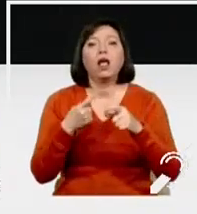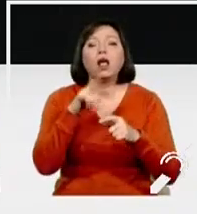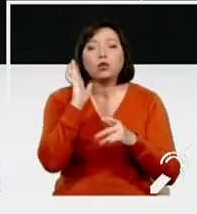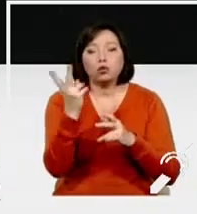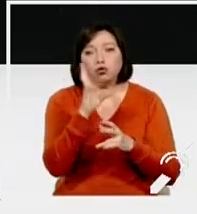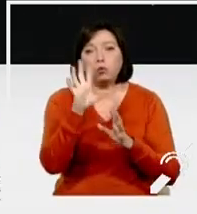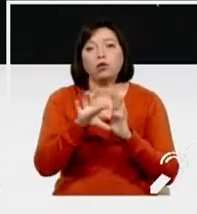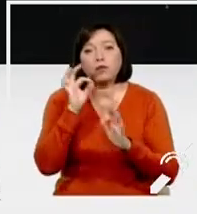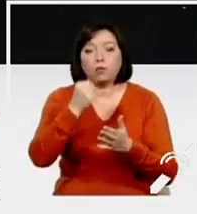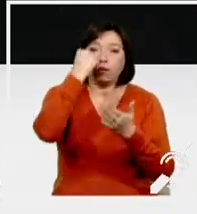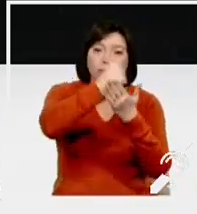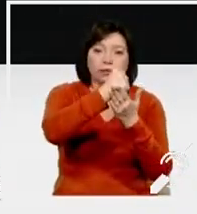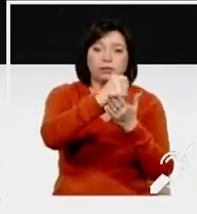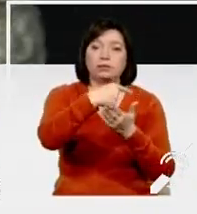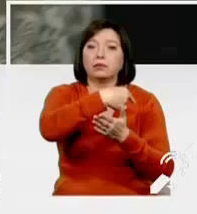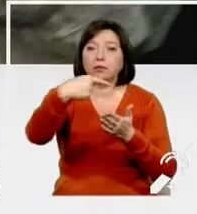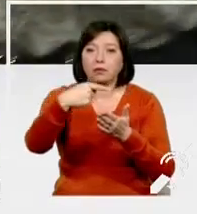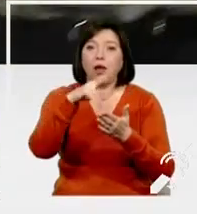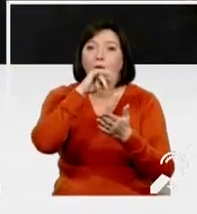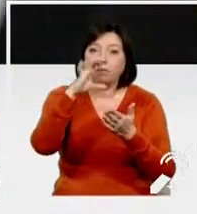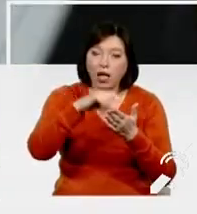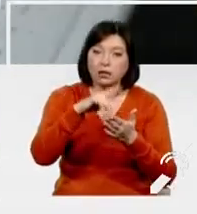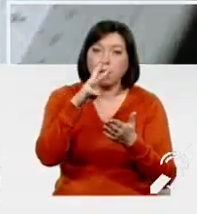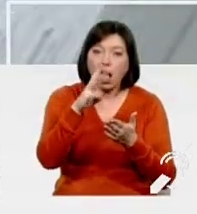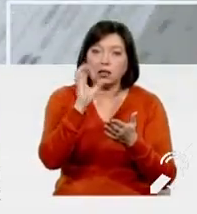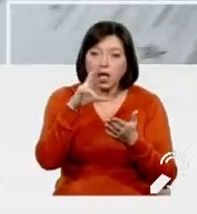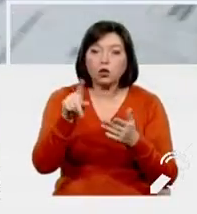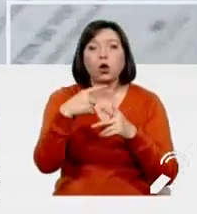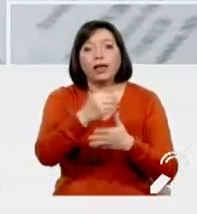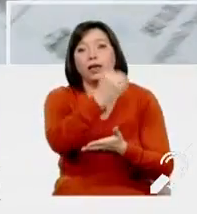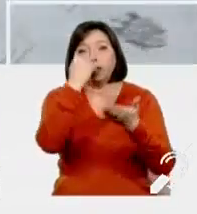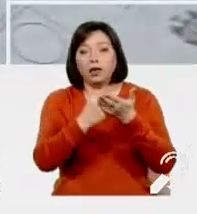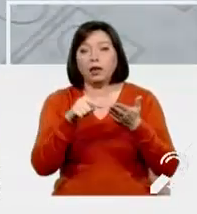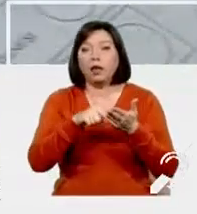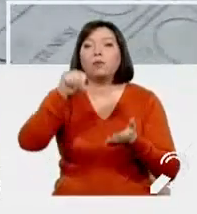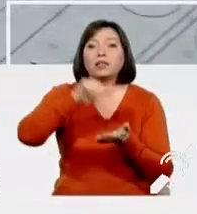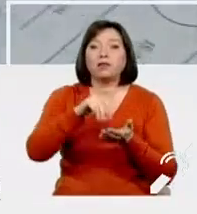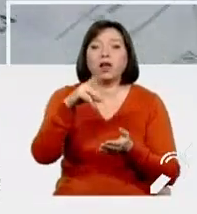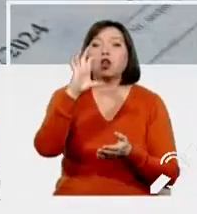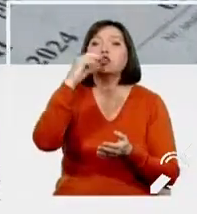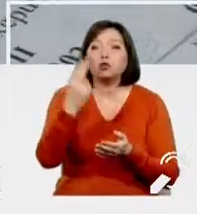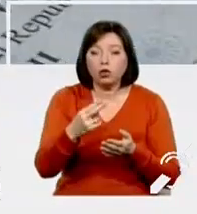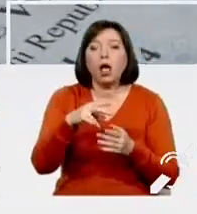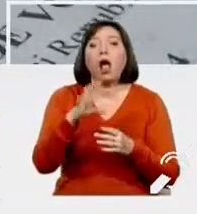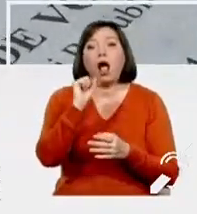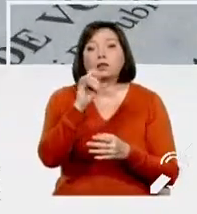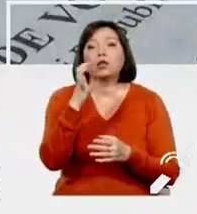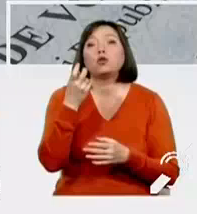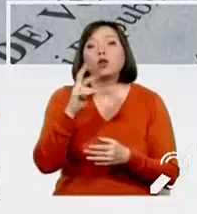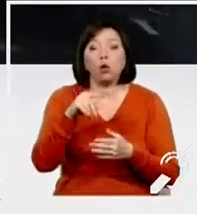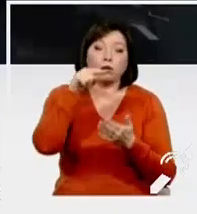avea de ales dacă pun ștampila în dreptul candidatului PAS, Maia Sandu, sau a reprezentantului PSRM, Alexandru